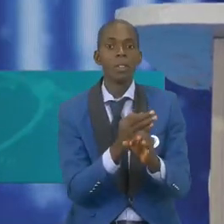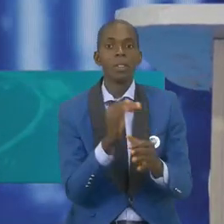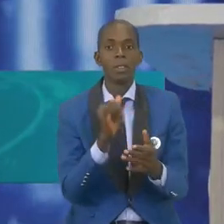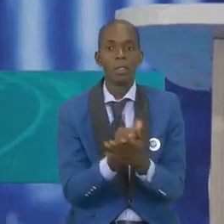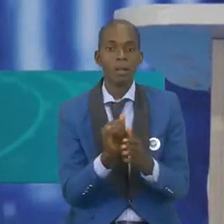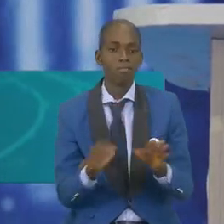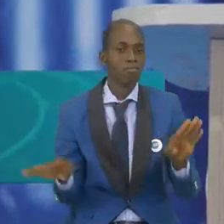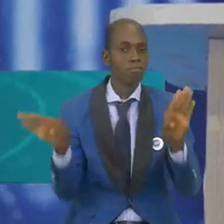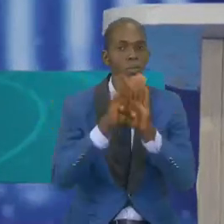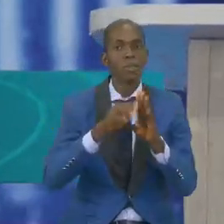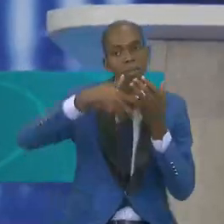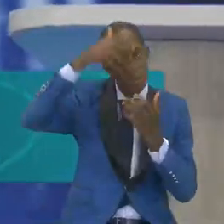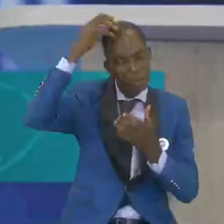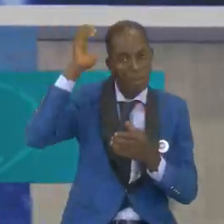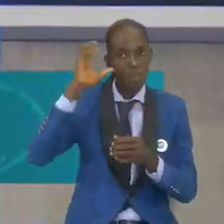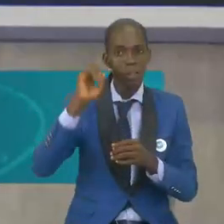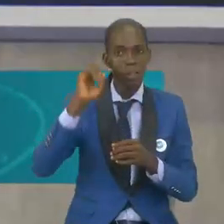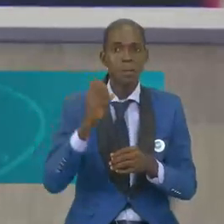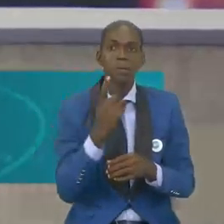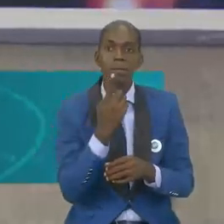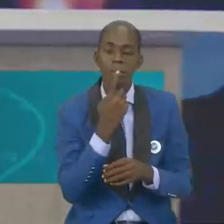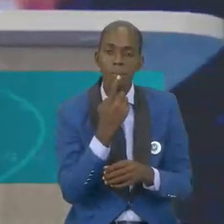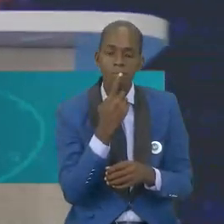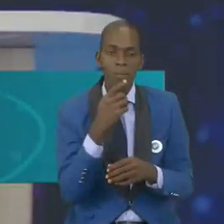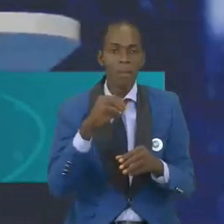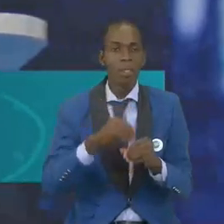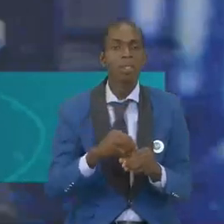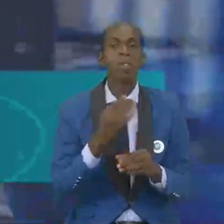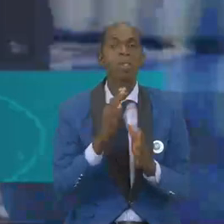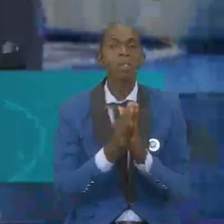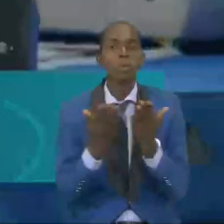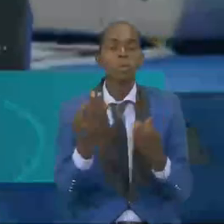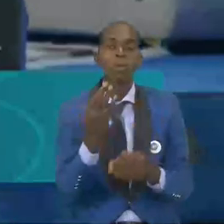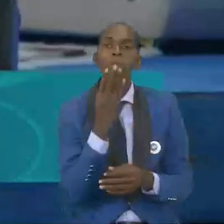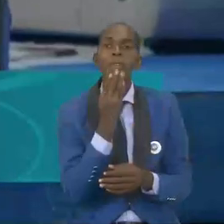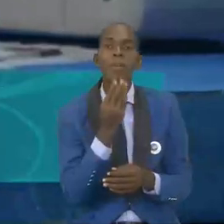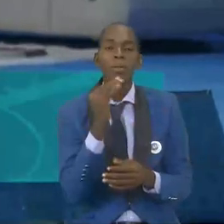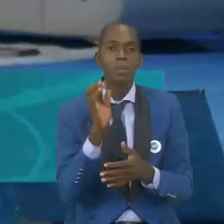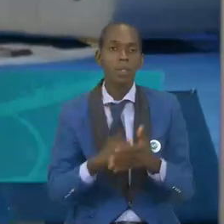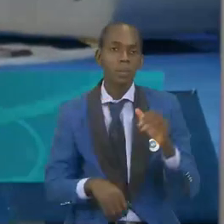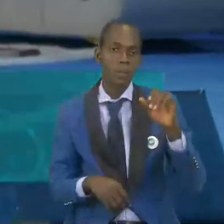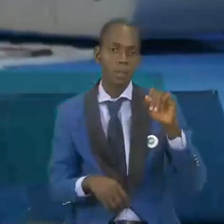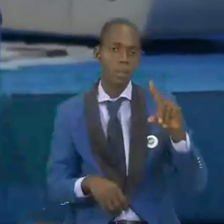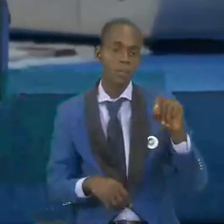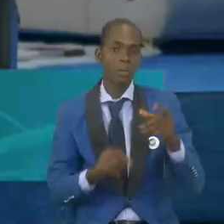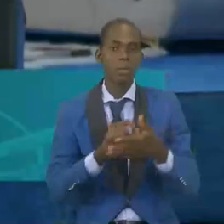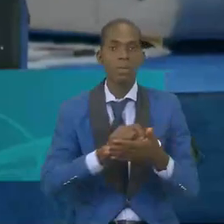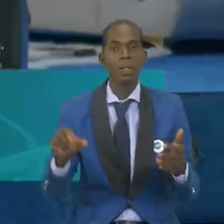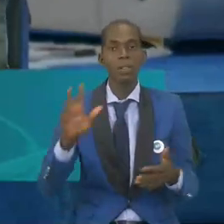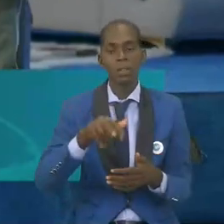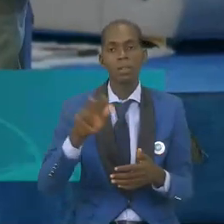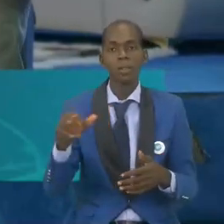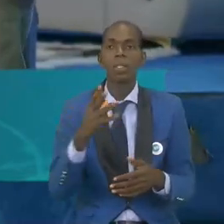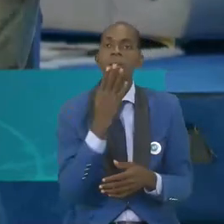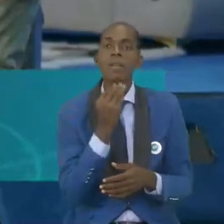fidèle qui ferme la gueule des lions. En Hébreux chapitre